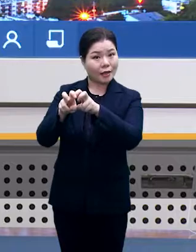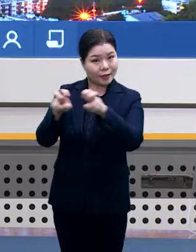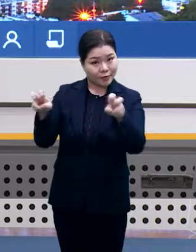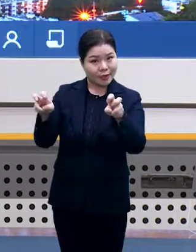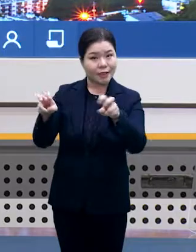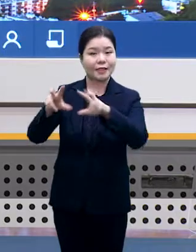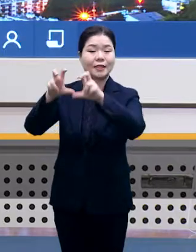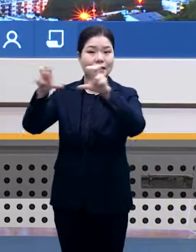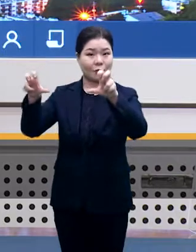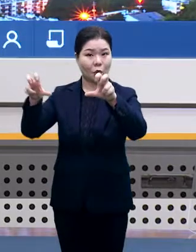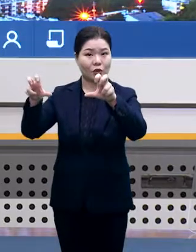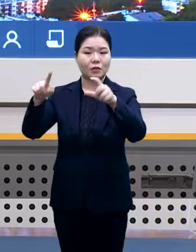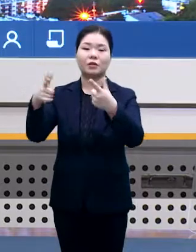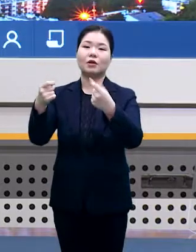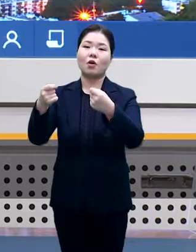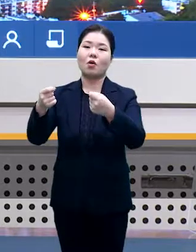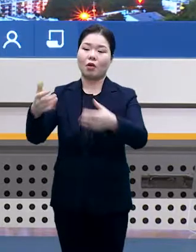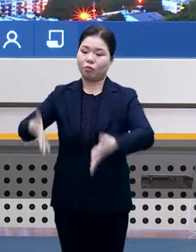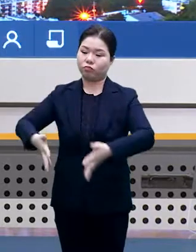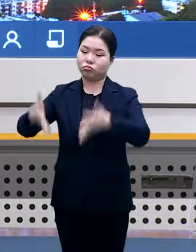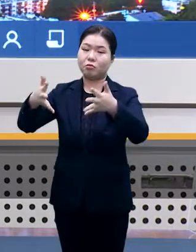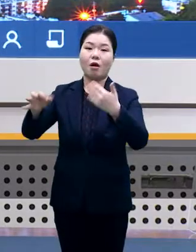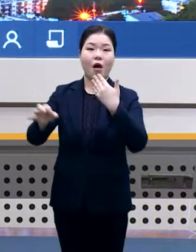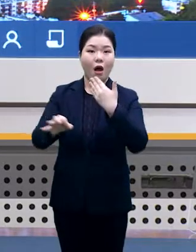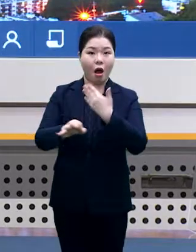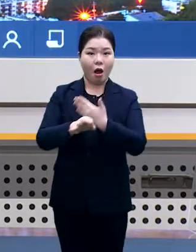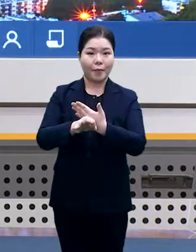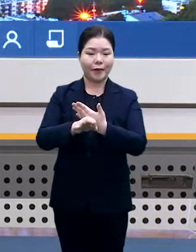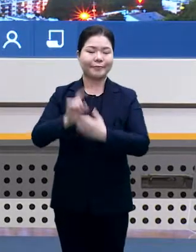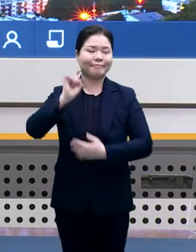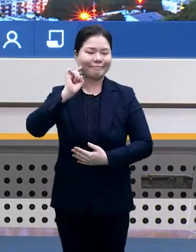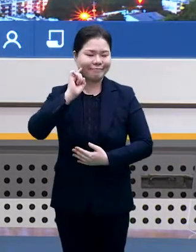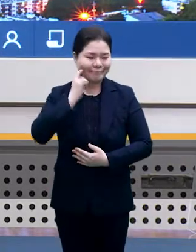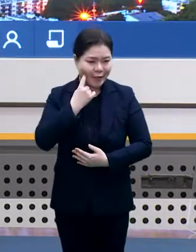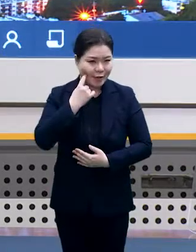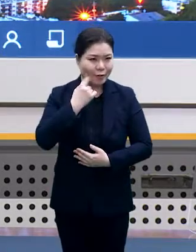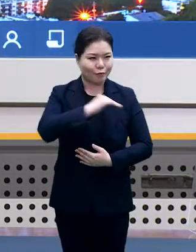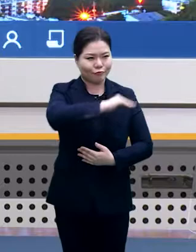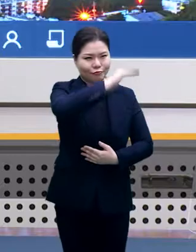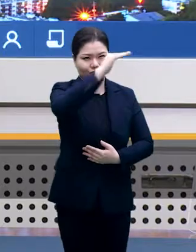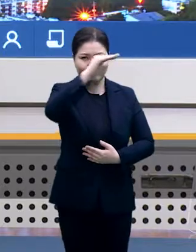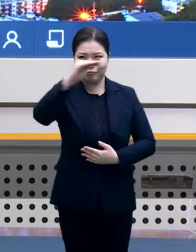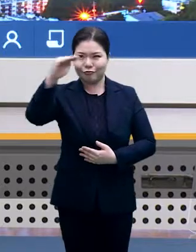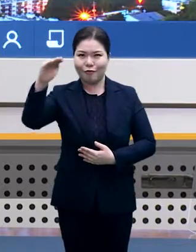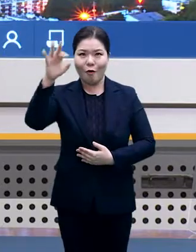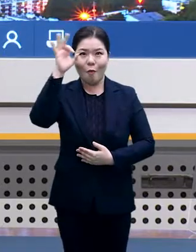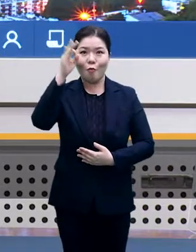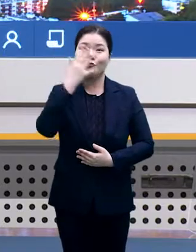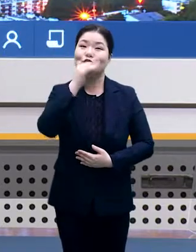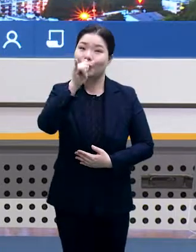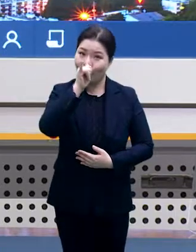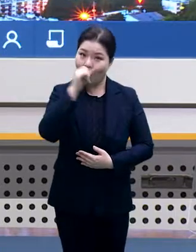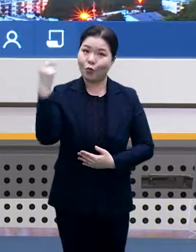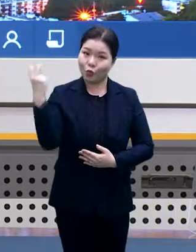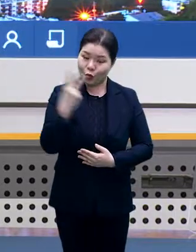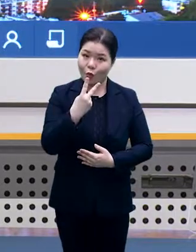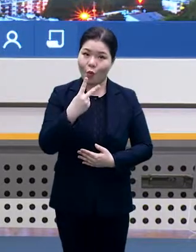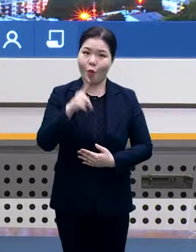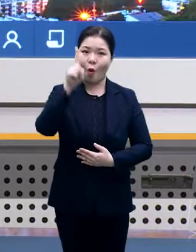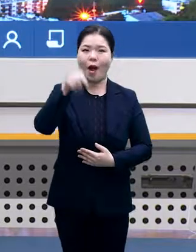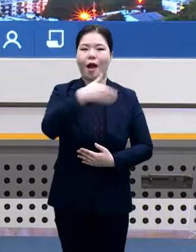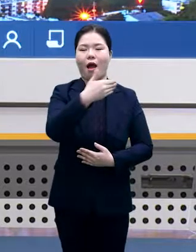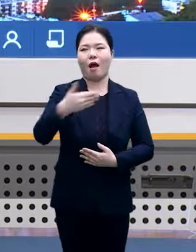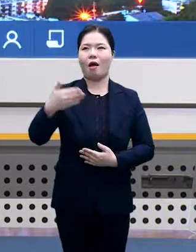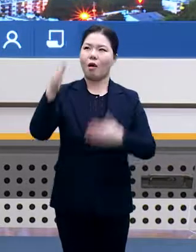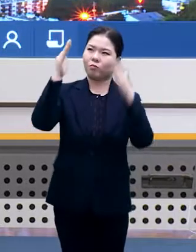말하자면은 20층이나 25층 이렇게 짓게 되면은 아름다운 스카이 라인도 확보될 수 있고